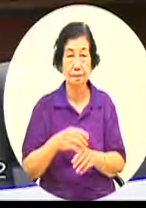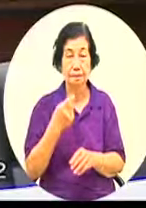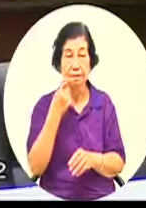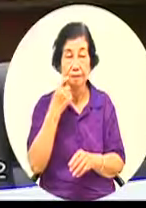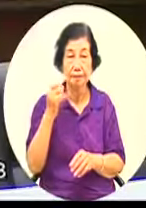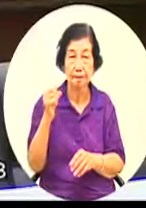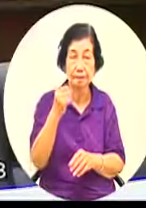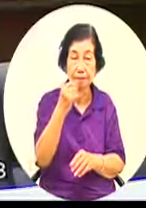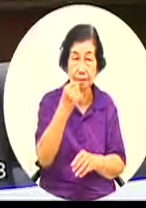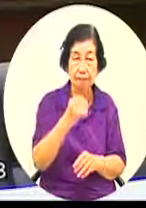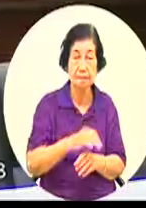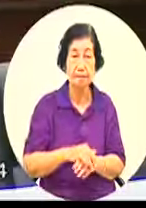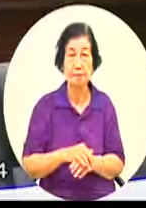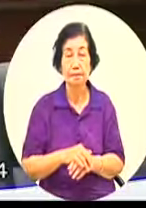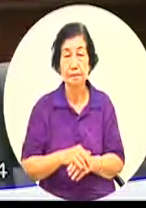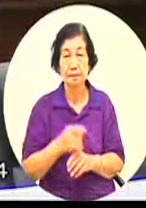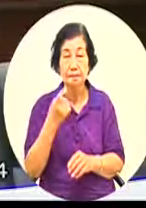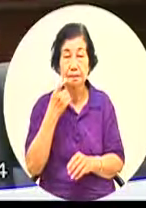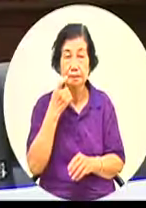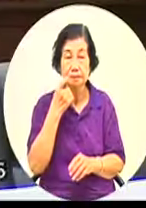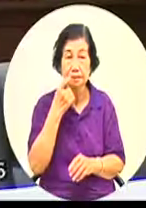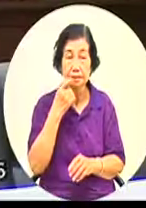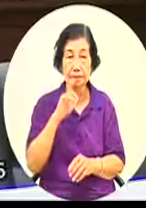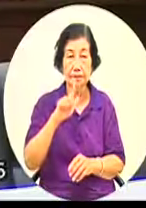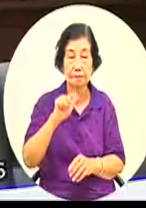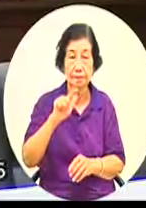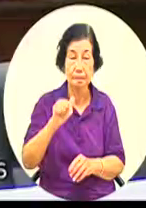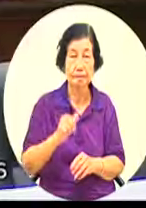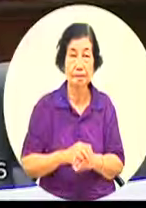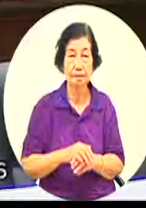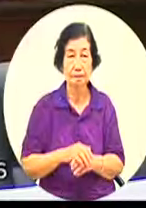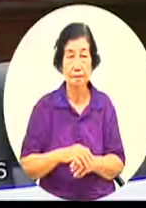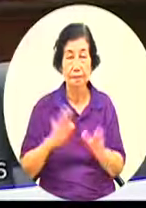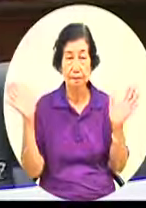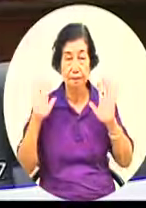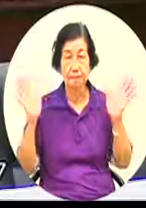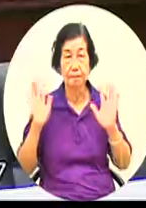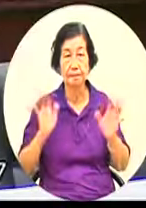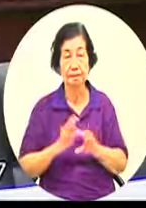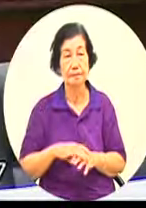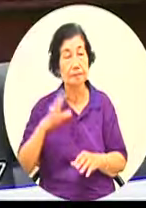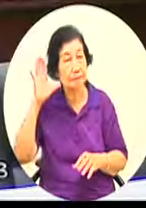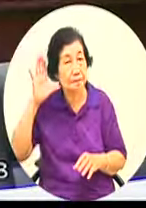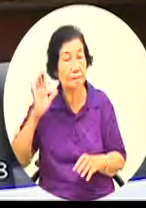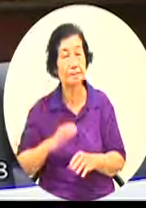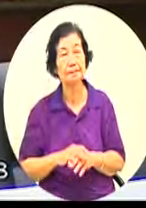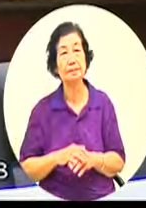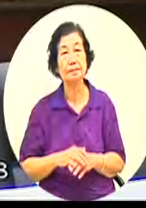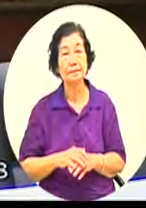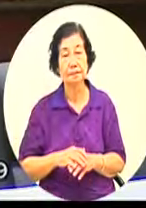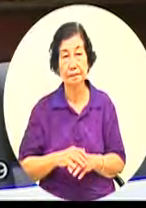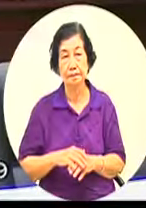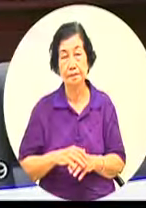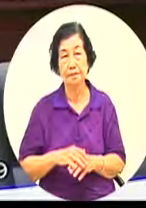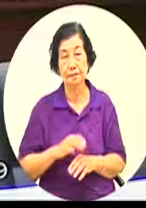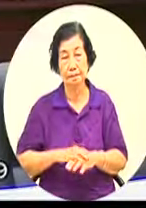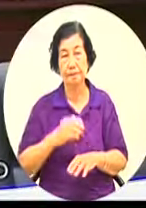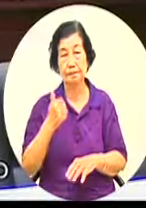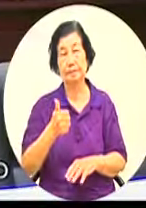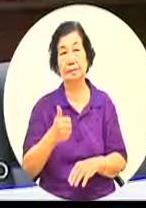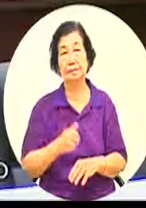讲跟牙医师工会来讲一段，哎，孩子去听可能他们的效果更好，好，哦，那跟刚刚我讲